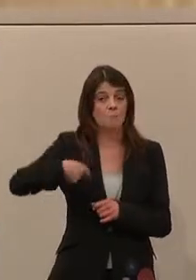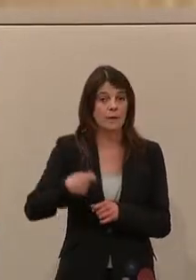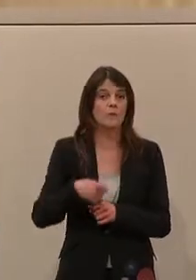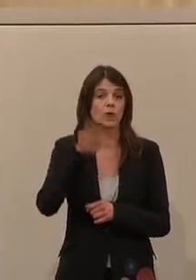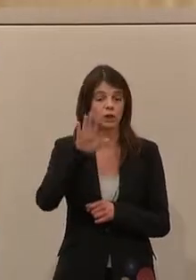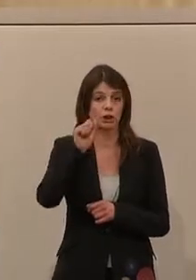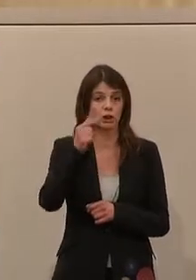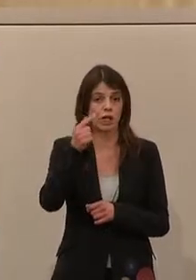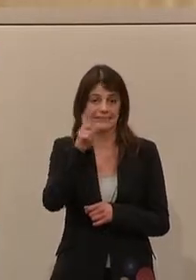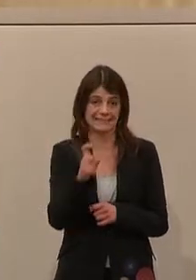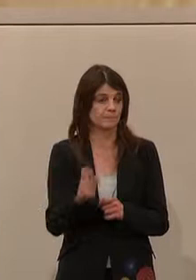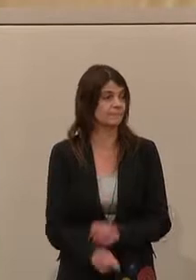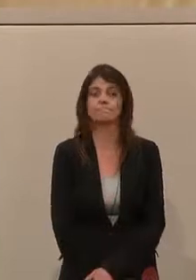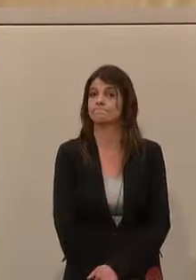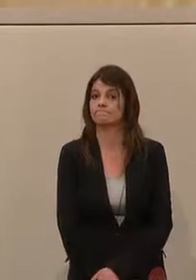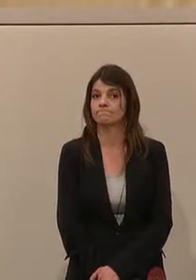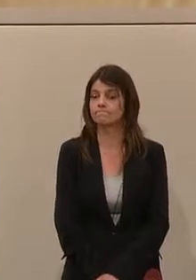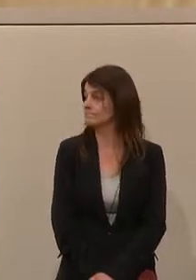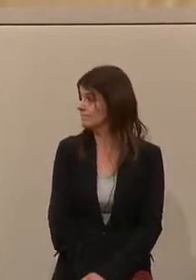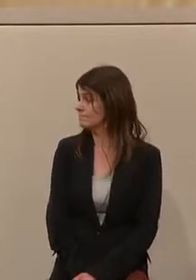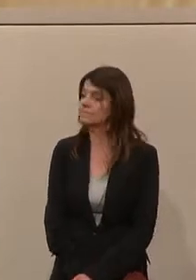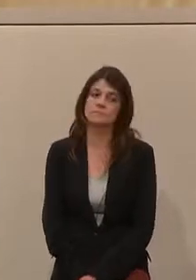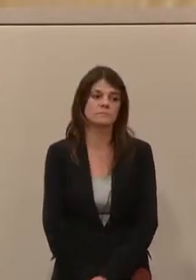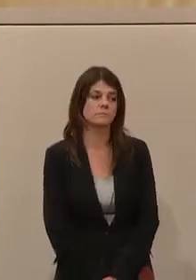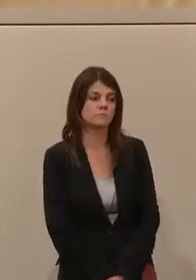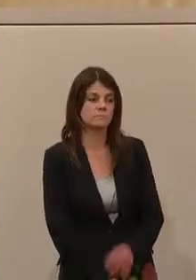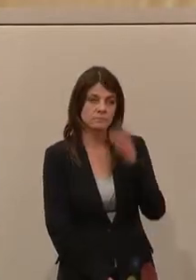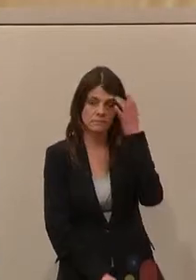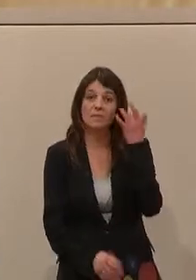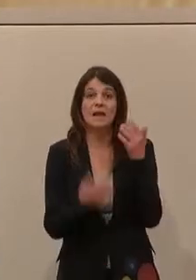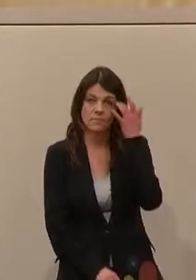Engelberg von der ÖVP. Er lobt die Arbeit des Kulturministers und des Kulturteams.